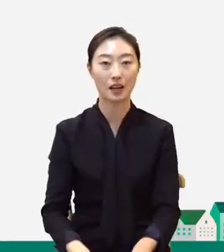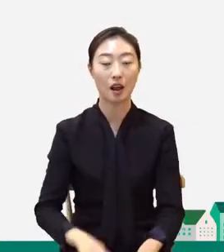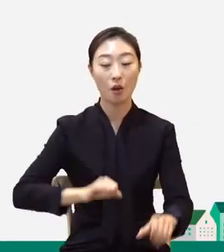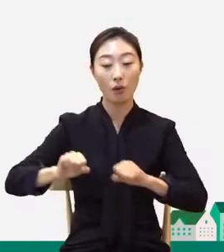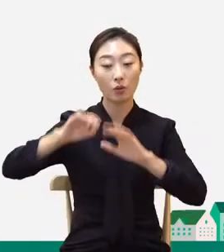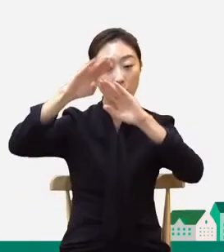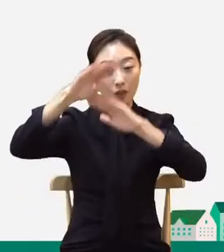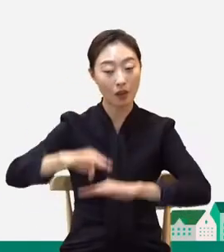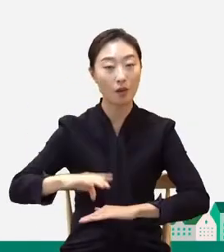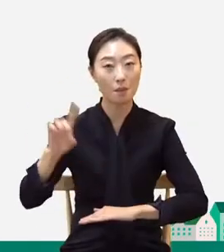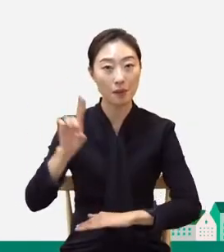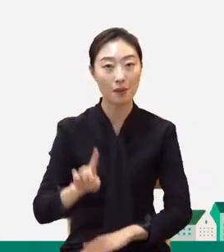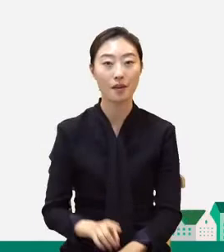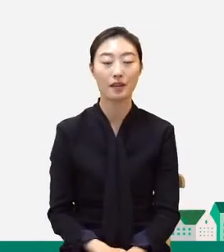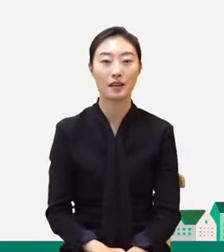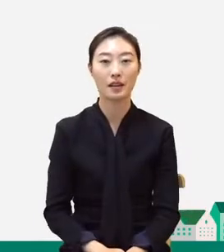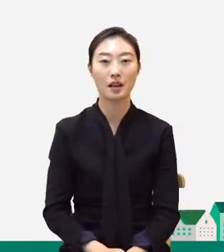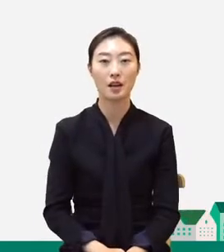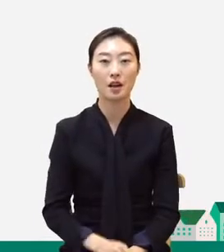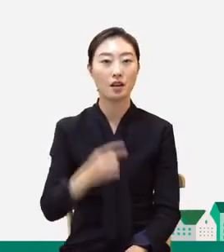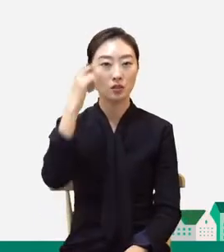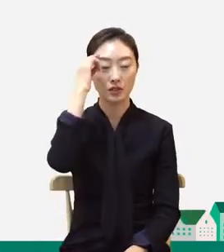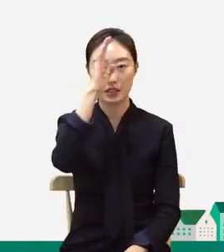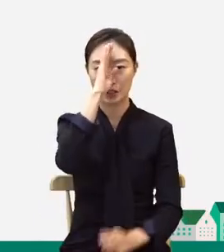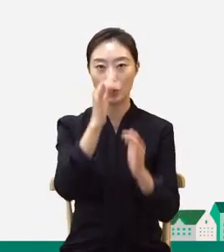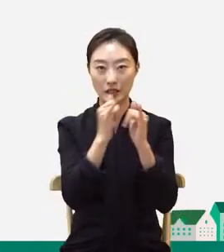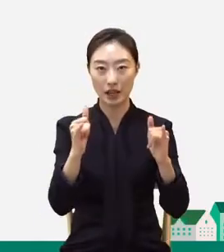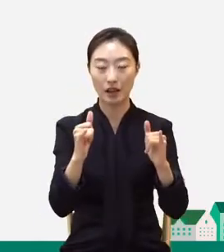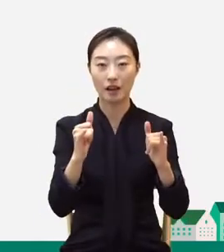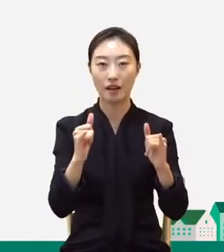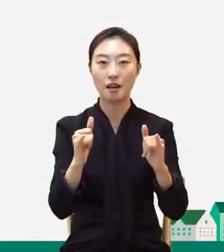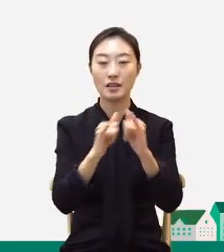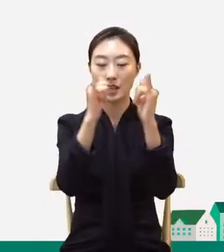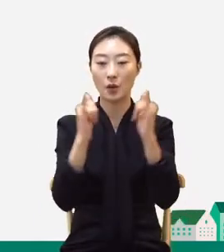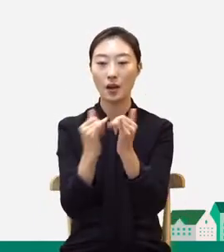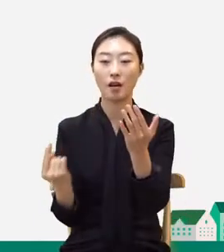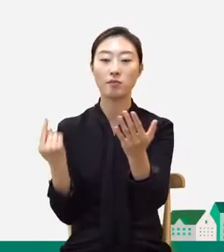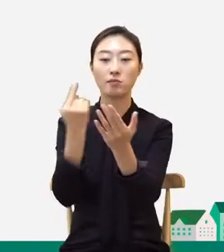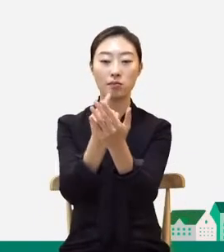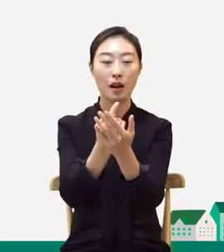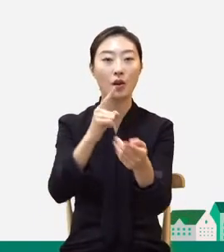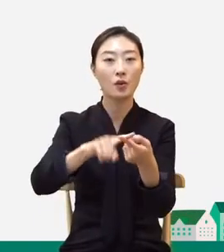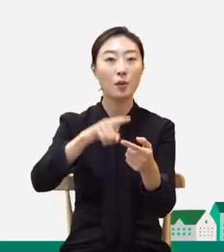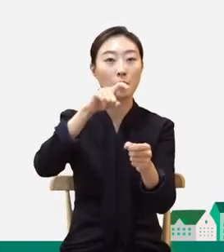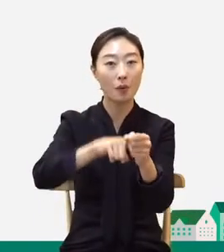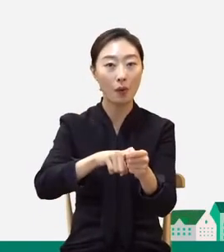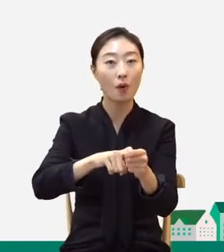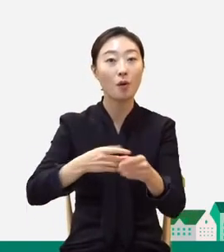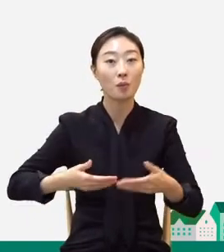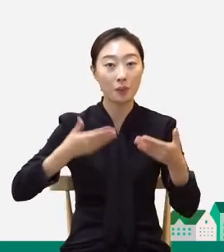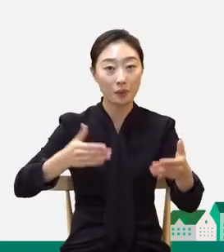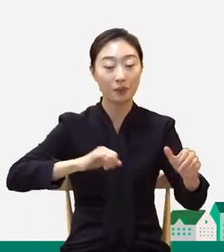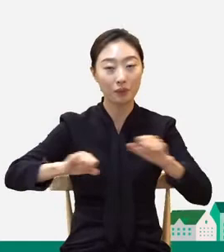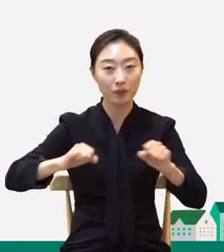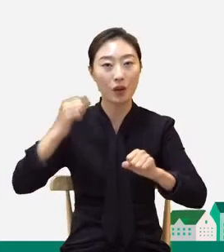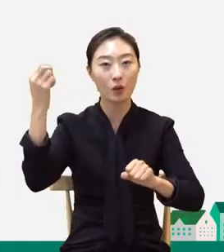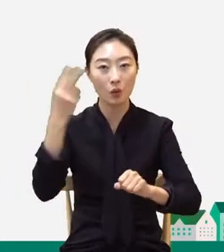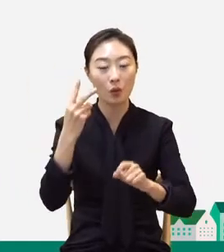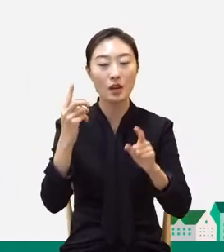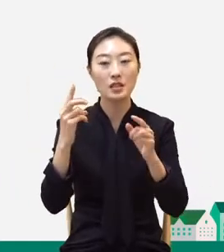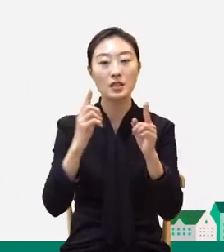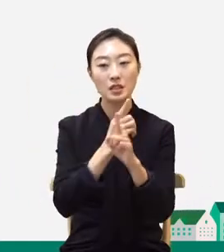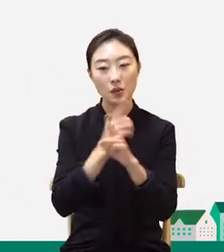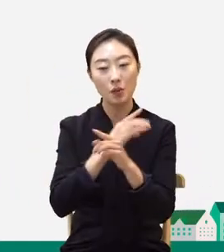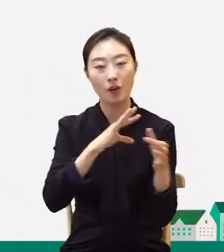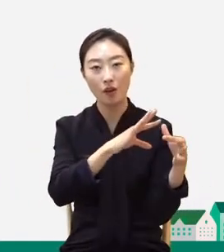활동 내용인데요. 정신질환자 등의 지역사회 정착을 위한 아웃리치, 정신상담 및 치료 연계, 그리고 찾아가는